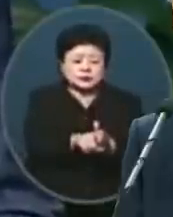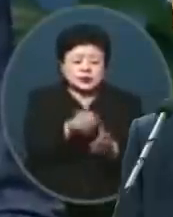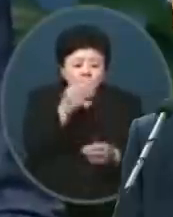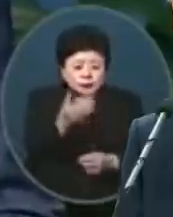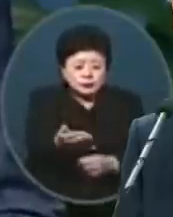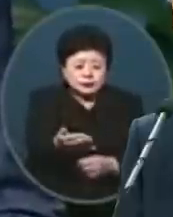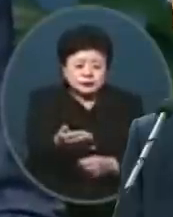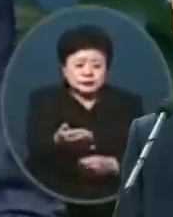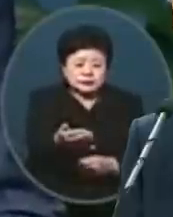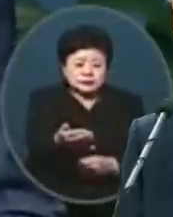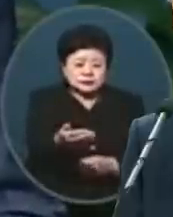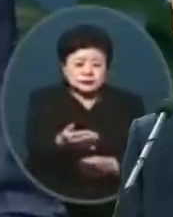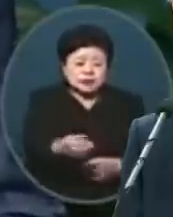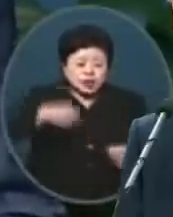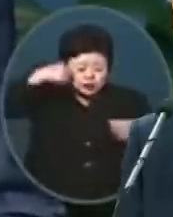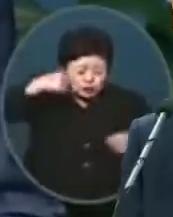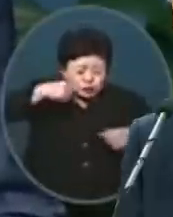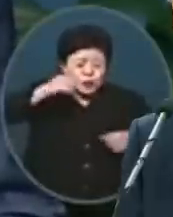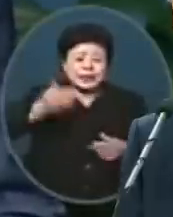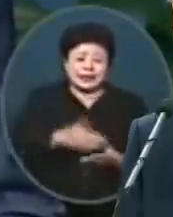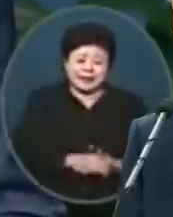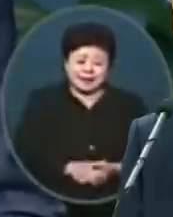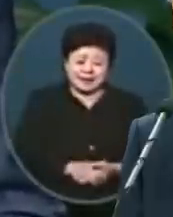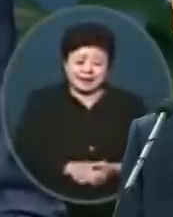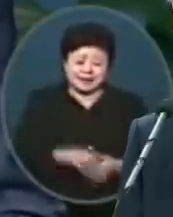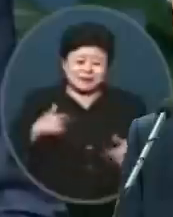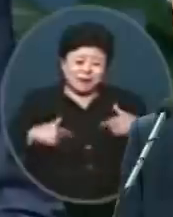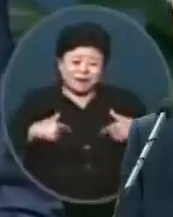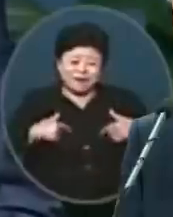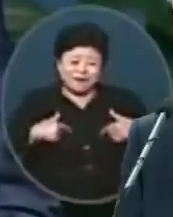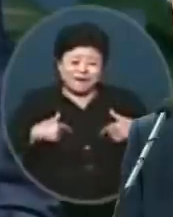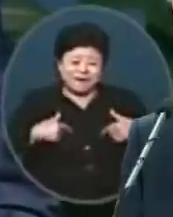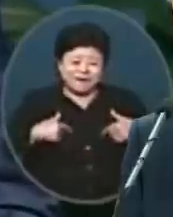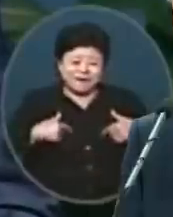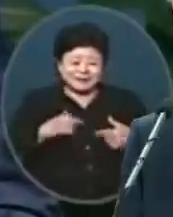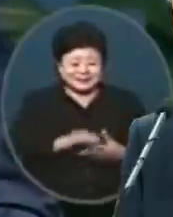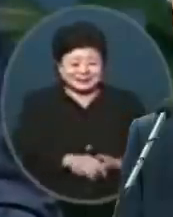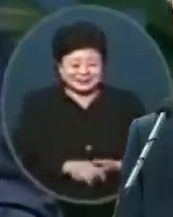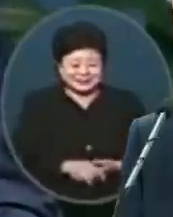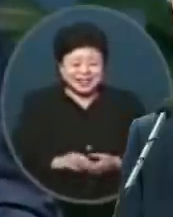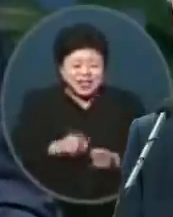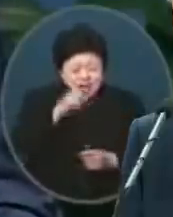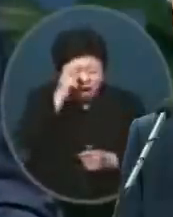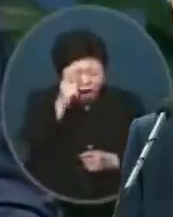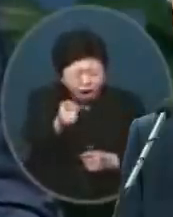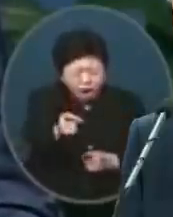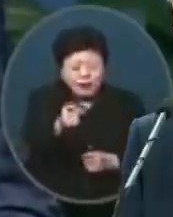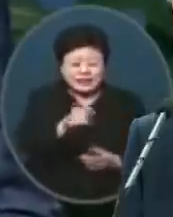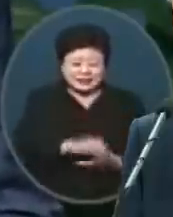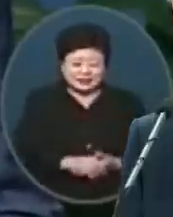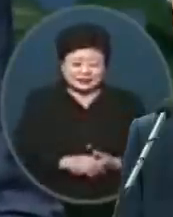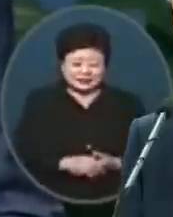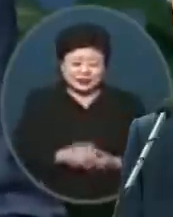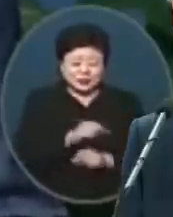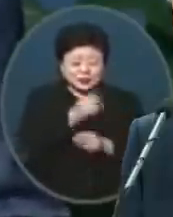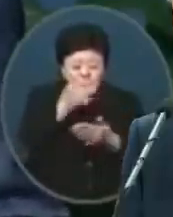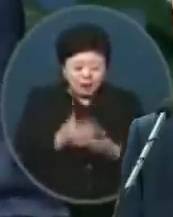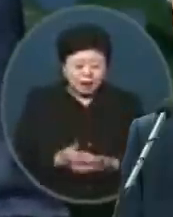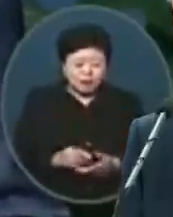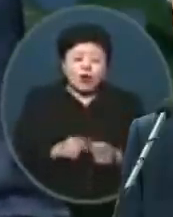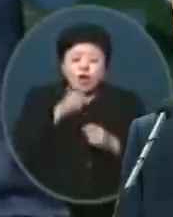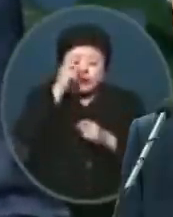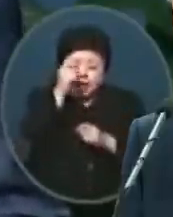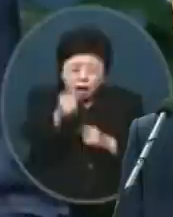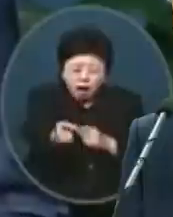여러분 춤을 추어야 됩니다. 그 피로 말미암아 영원히 내가 용서받고